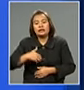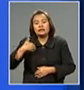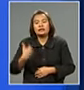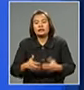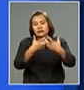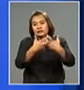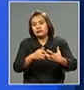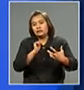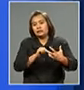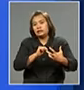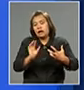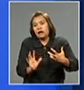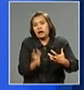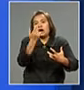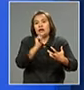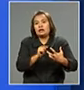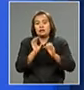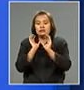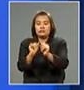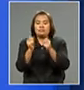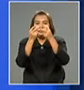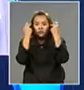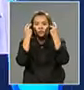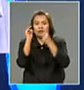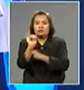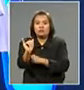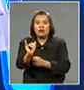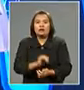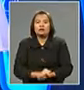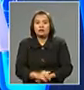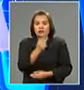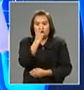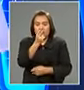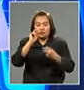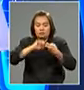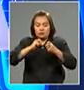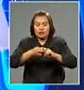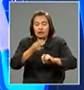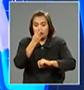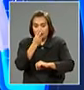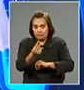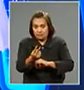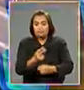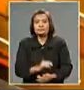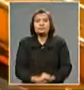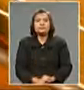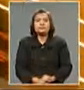ยหรือเปล่าย ังจับกุมตัวคนร้ายไม่ได้ด้วยนะครับไปติดตามปัญหาเหล่านี้ในสเปเชียลรีพอร์ตครับ